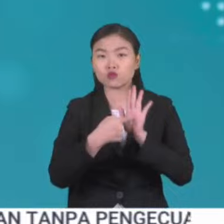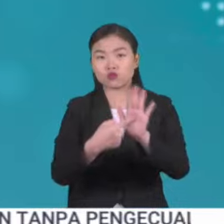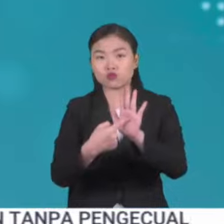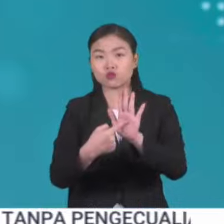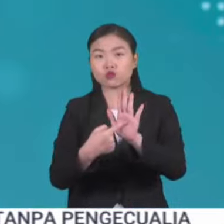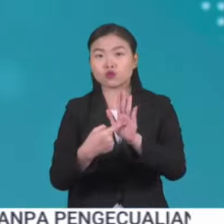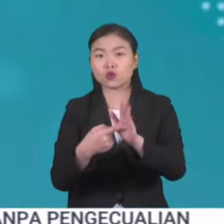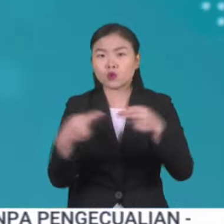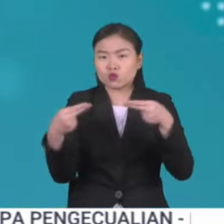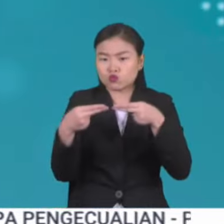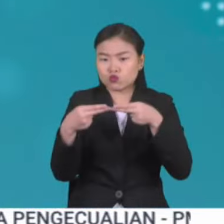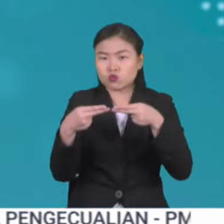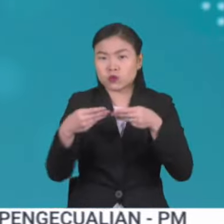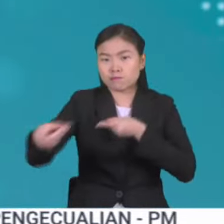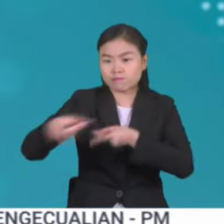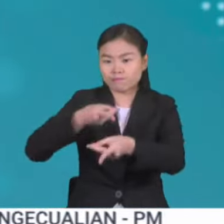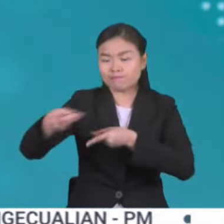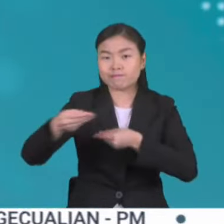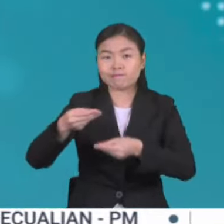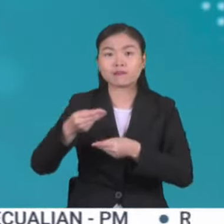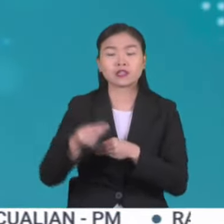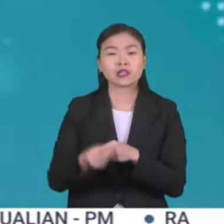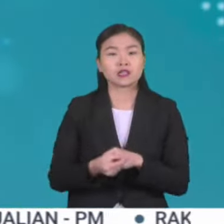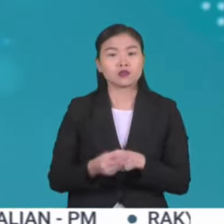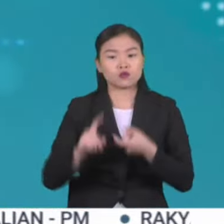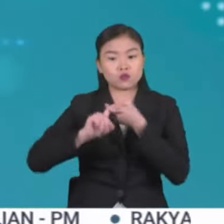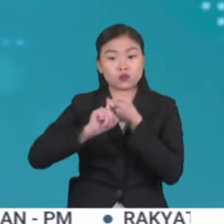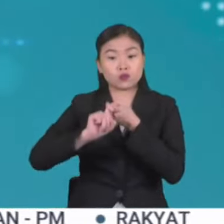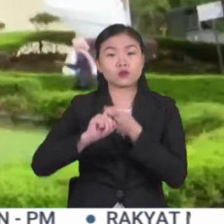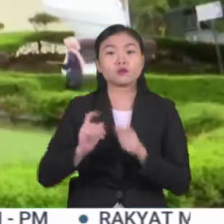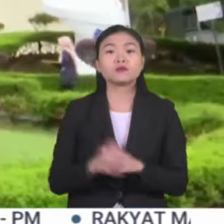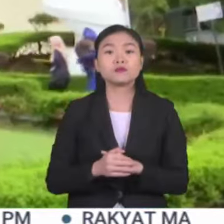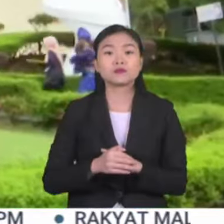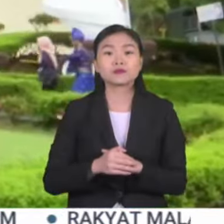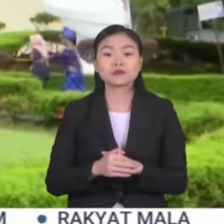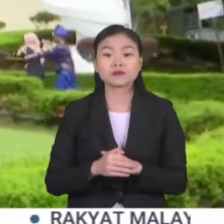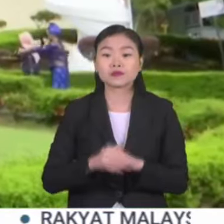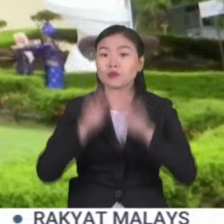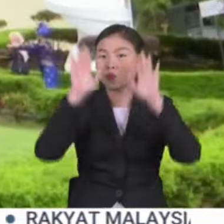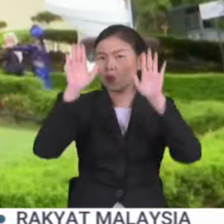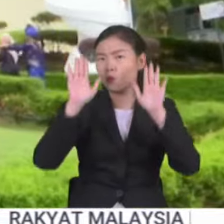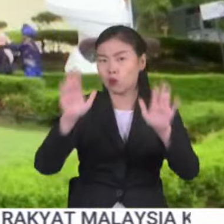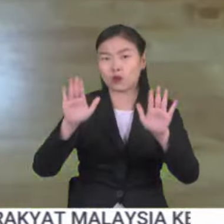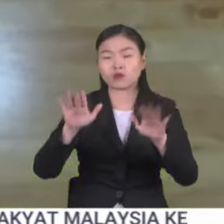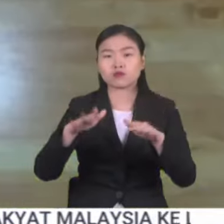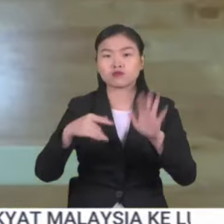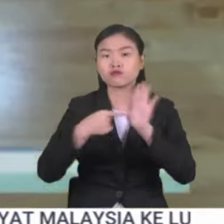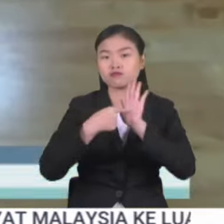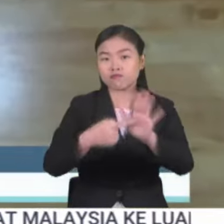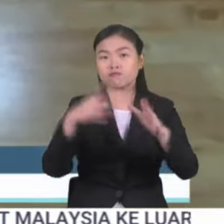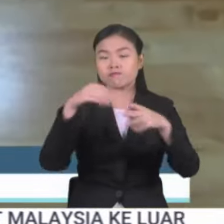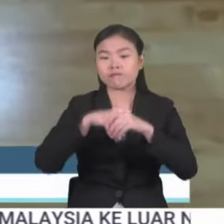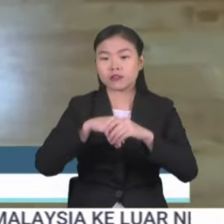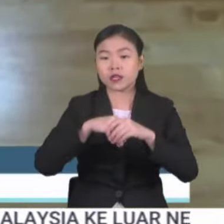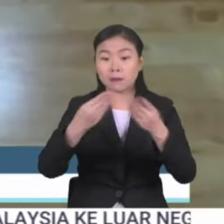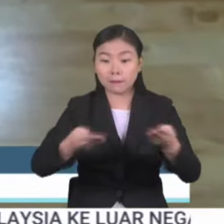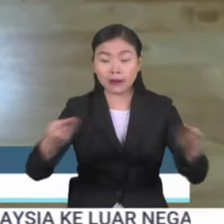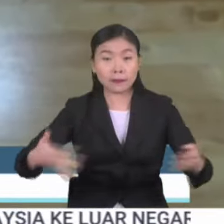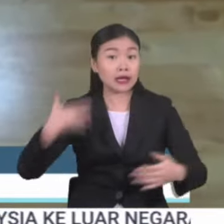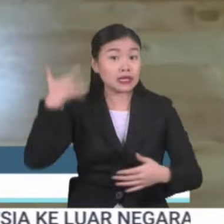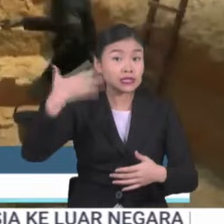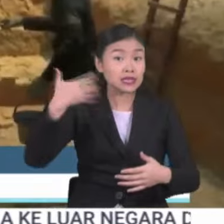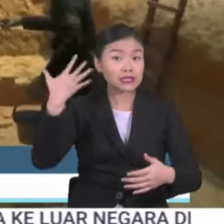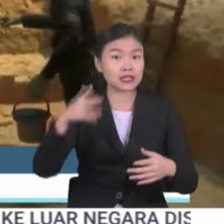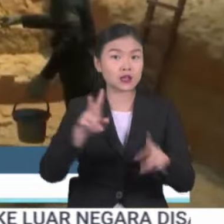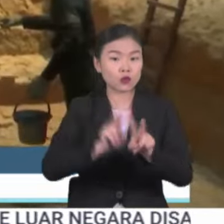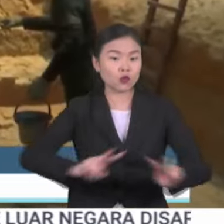erat antara Kedah Tua dan tamadun lain. Menurutnya, kehebatan tamadun tersebut terselah dalam tinggalan sejarah dan